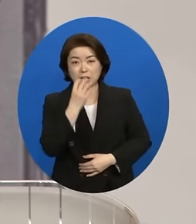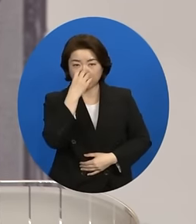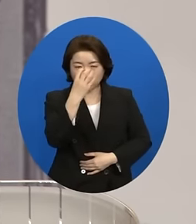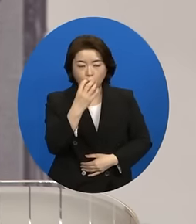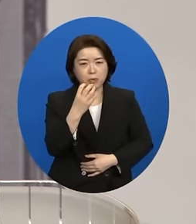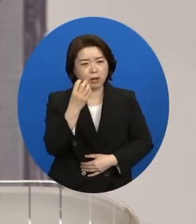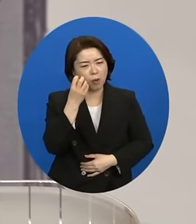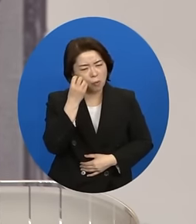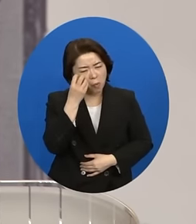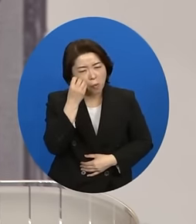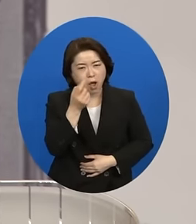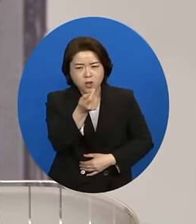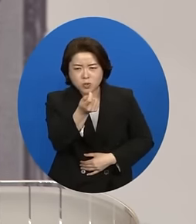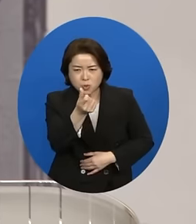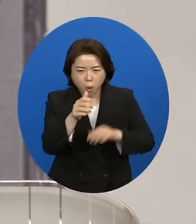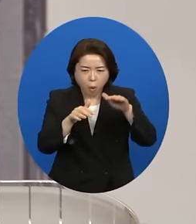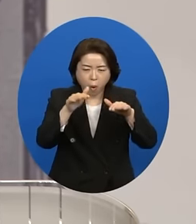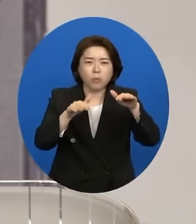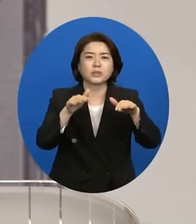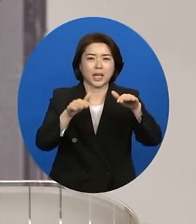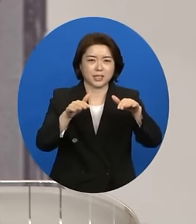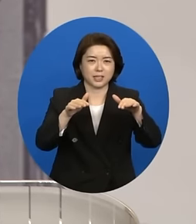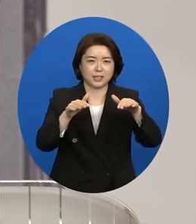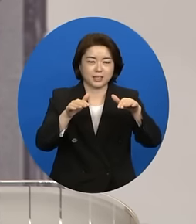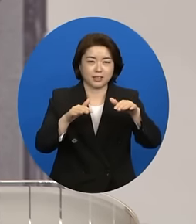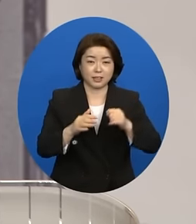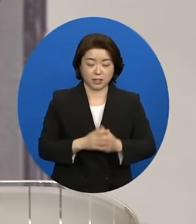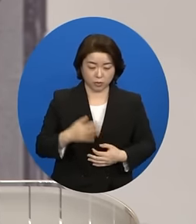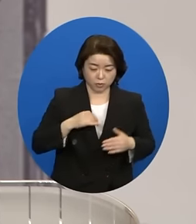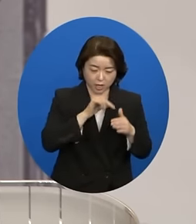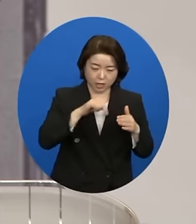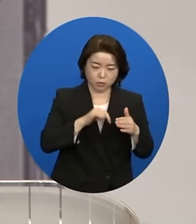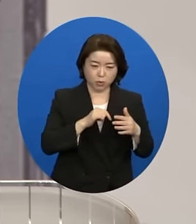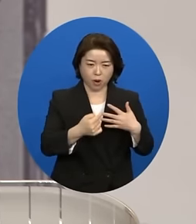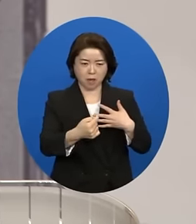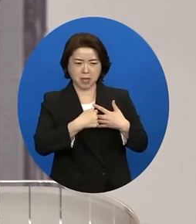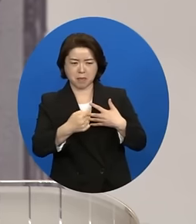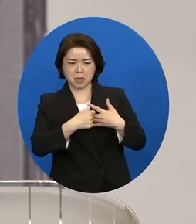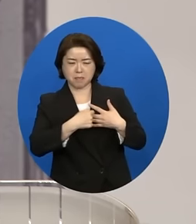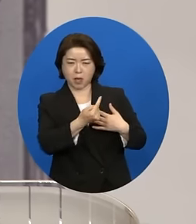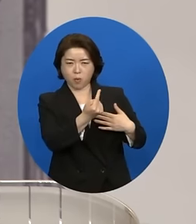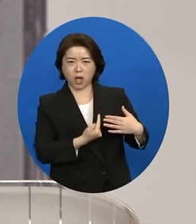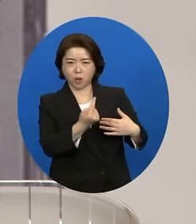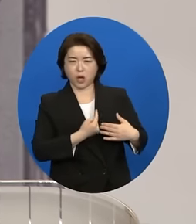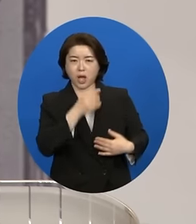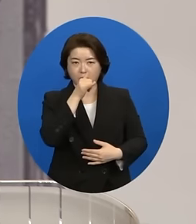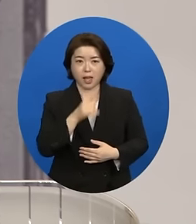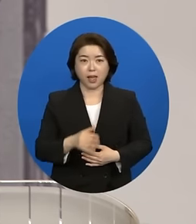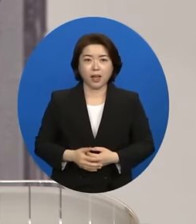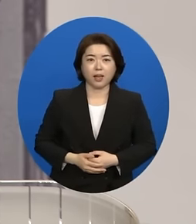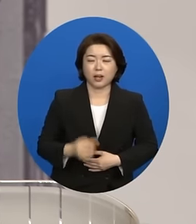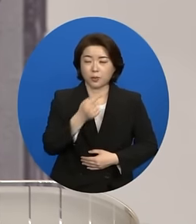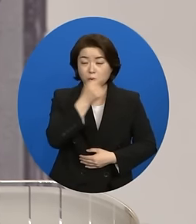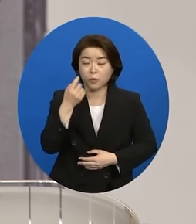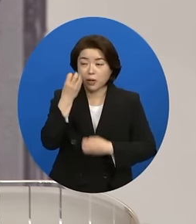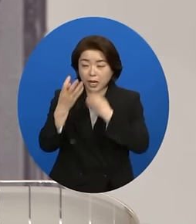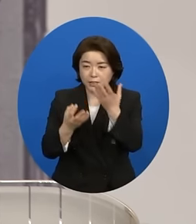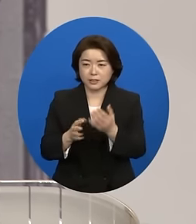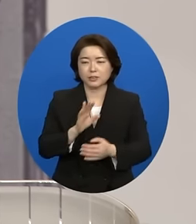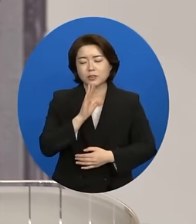굉장히 교묘합니다. 이렇게 우리 안에 침투할 수가 있는 거예요. 그래서 간증이 너무나